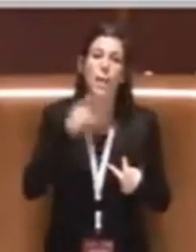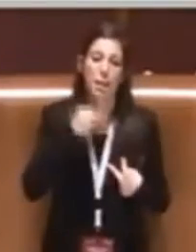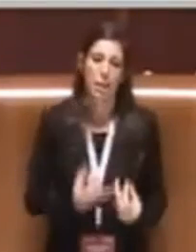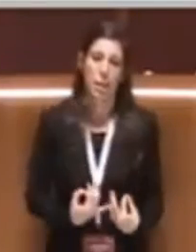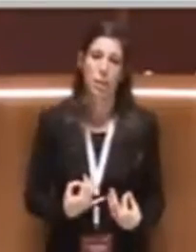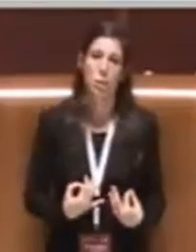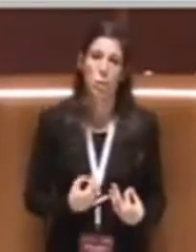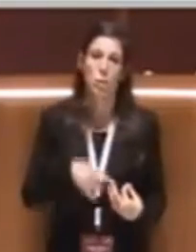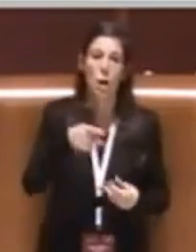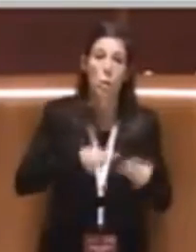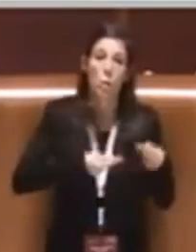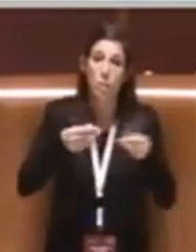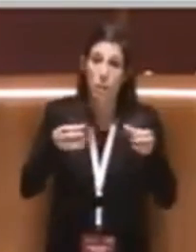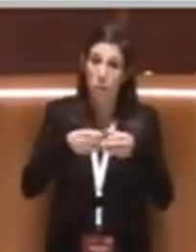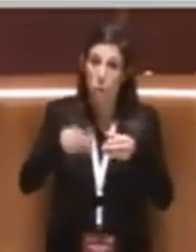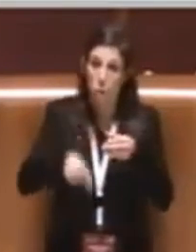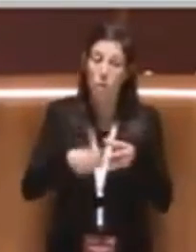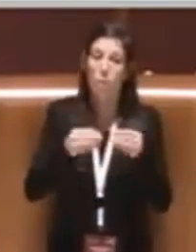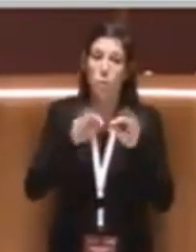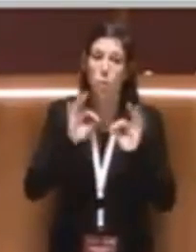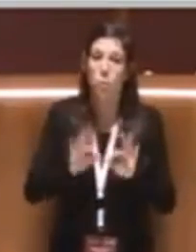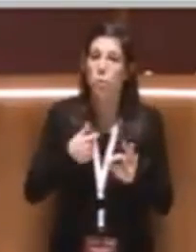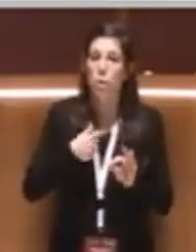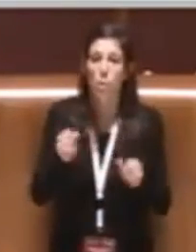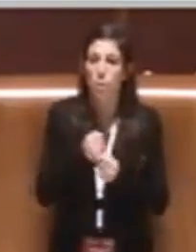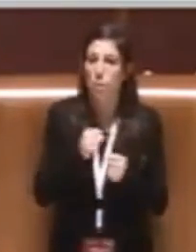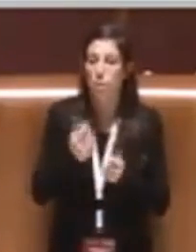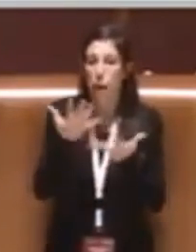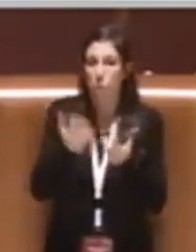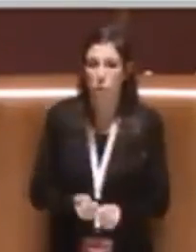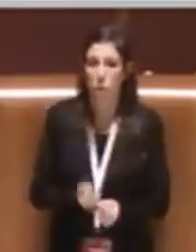una vita dignitosa, e questo sta facendo questa amministrazione. Mi dispiace, ma è inaccettabile. Grazie.